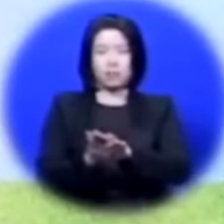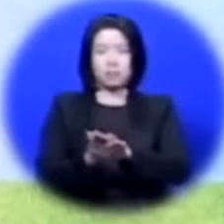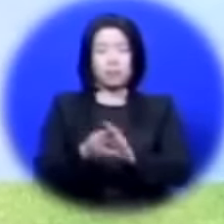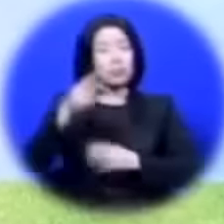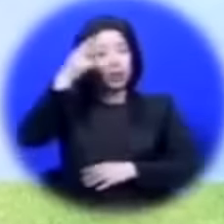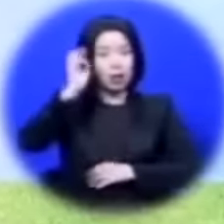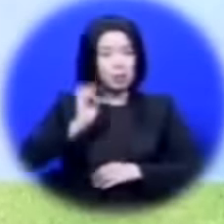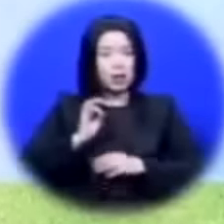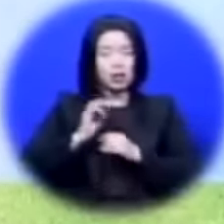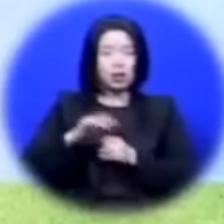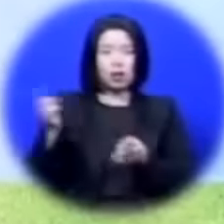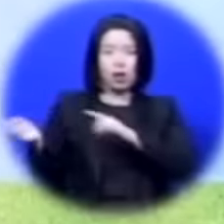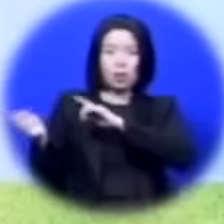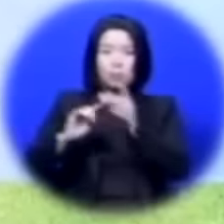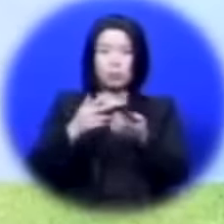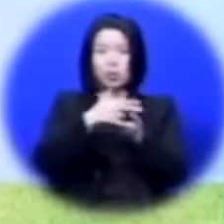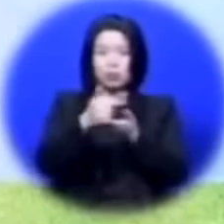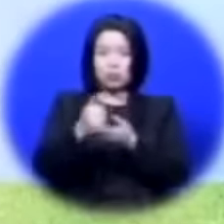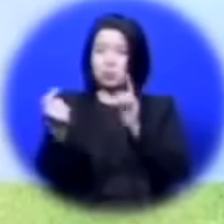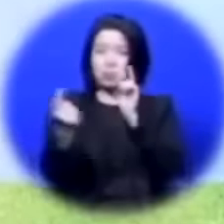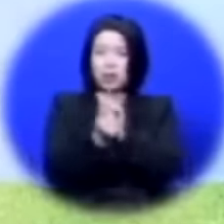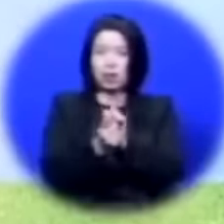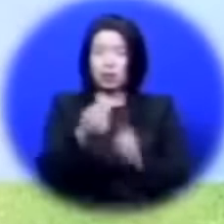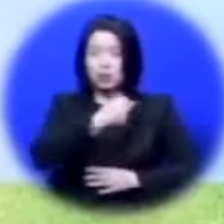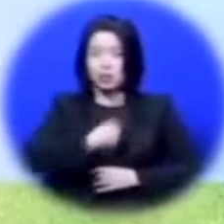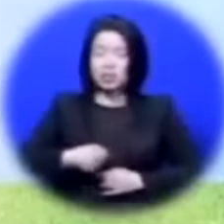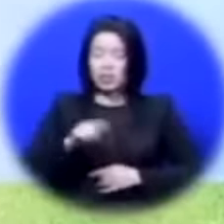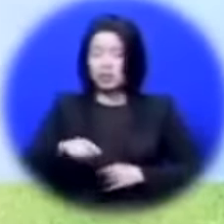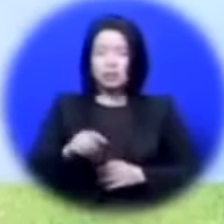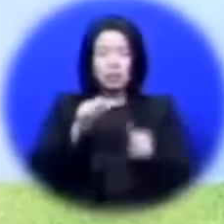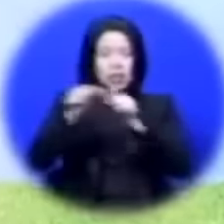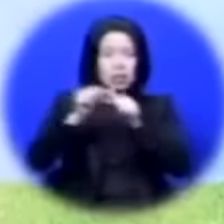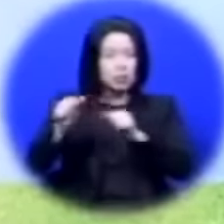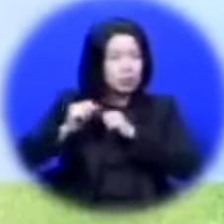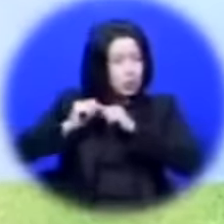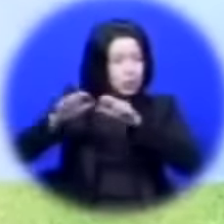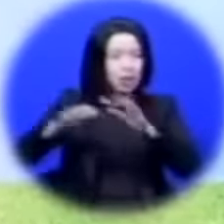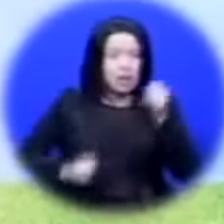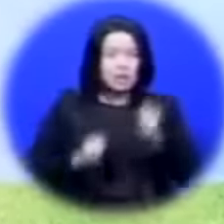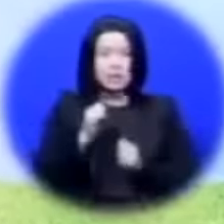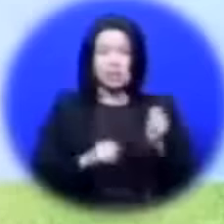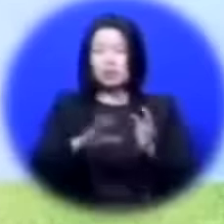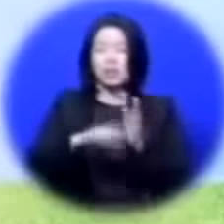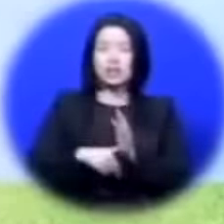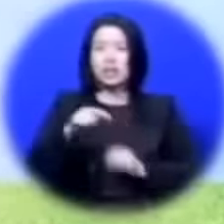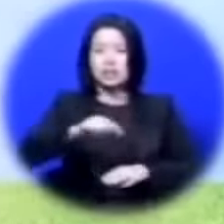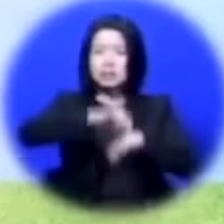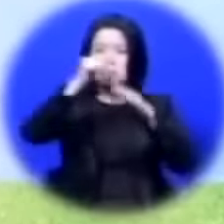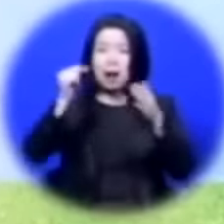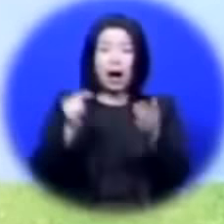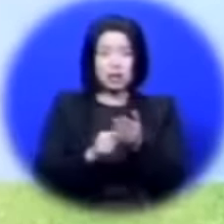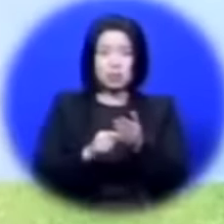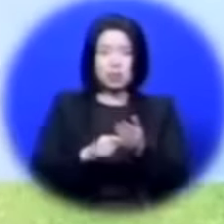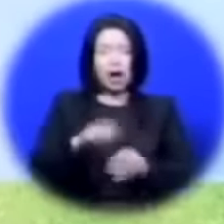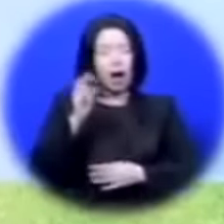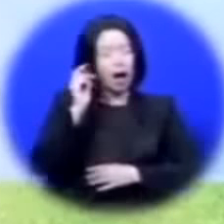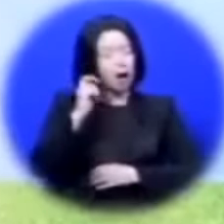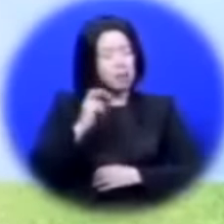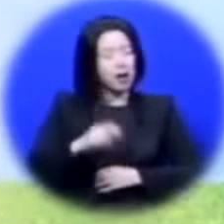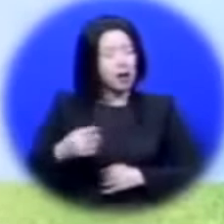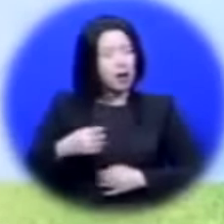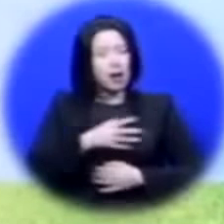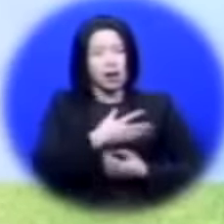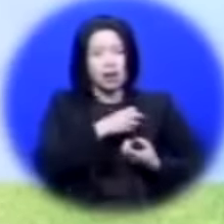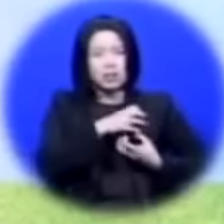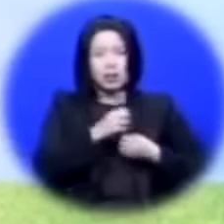마리아가 부활의 주님을 만나고 제자들에게 그 해주려고 뛰어갈 때 그 심정은 아마 심장이